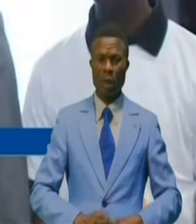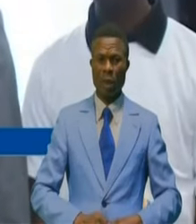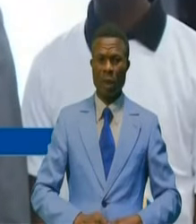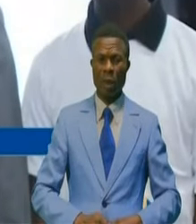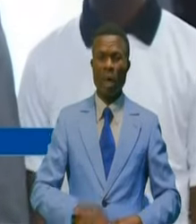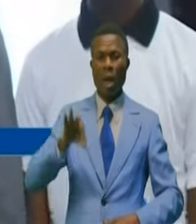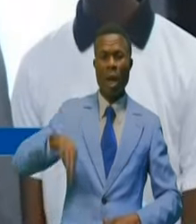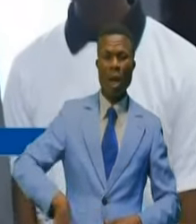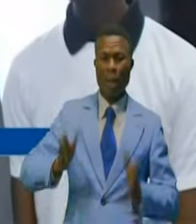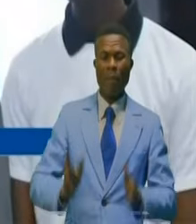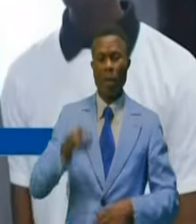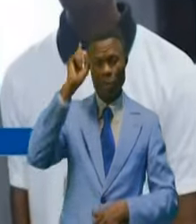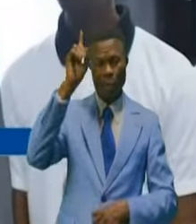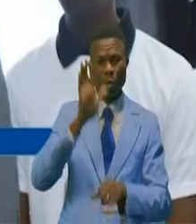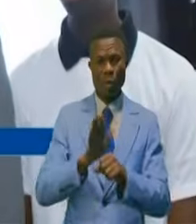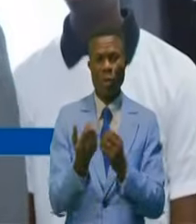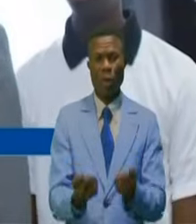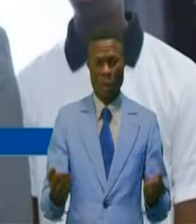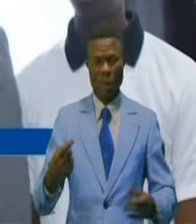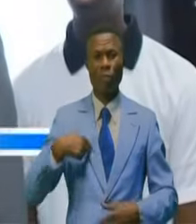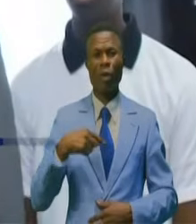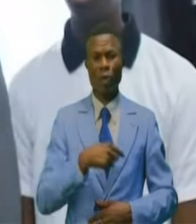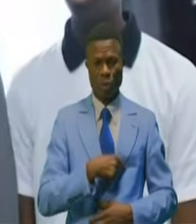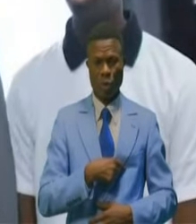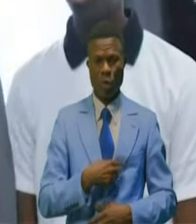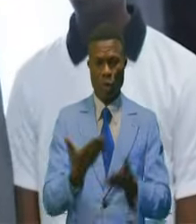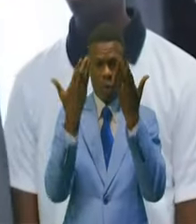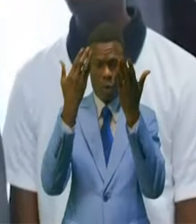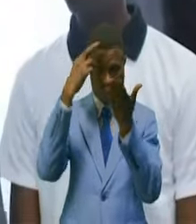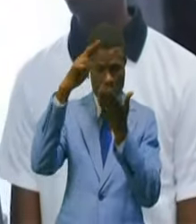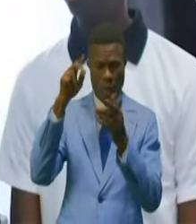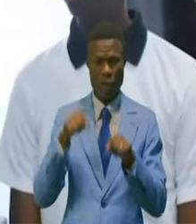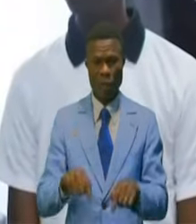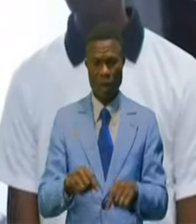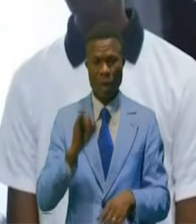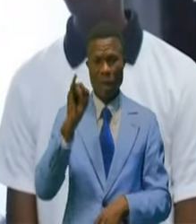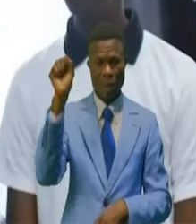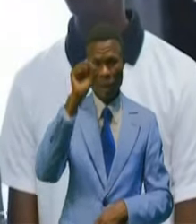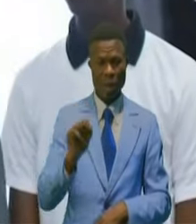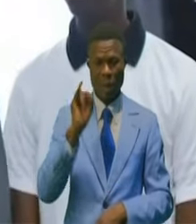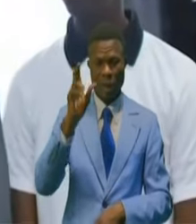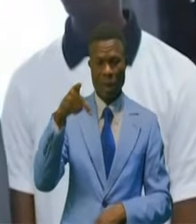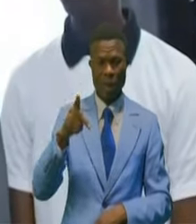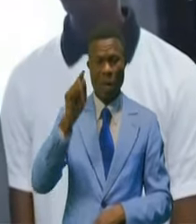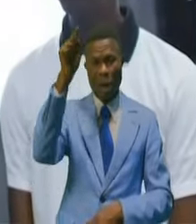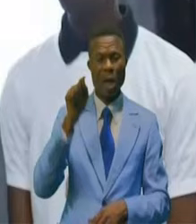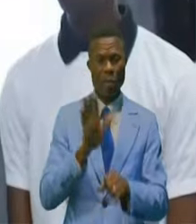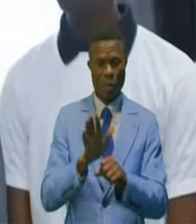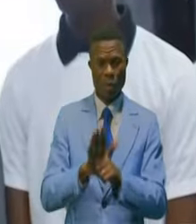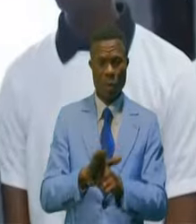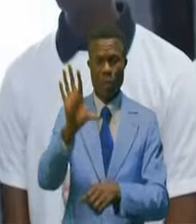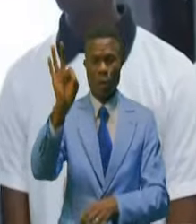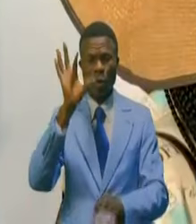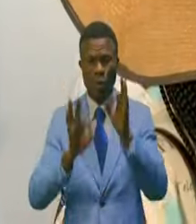grands bénéficiaires aujourd'hui, ce sont nos enfants. Ceux qui sont là aujourd'hui, ils se sont distingués. Il y a une